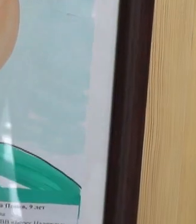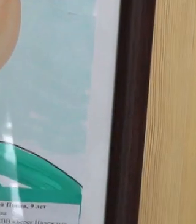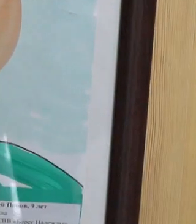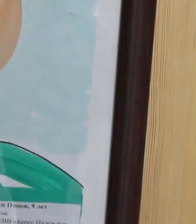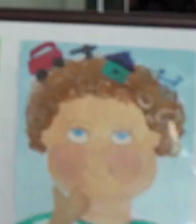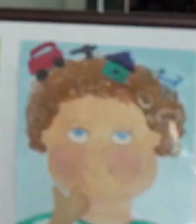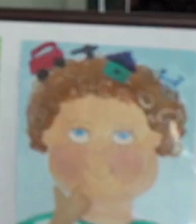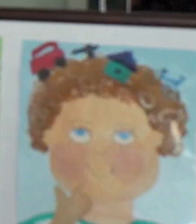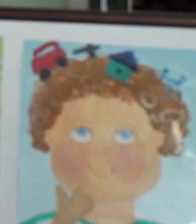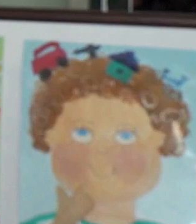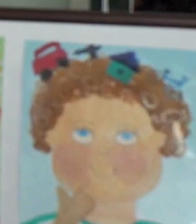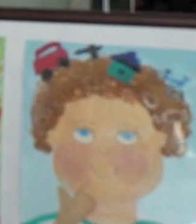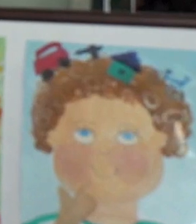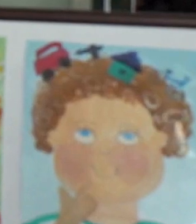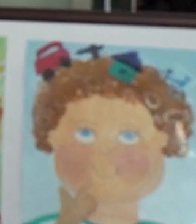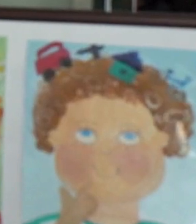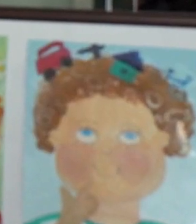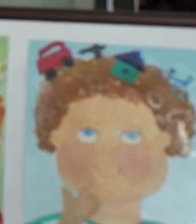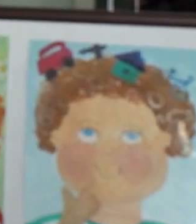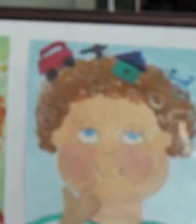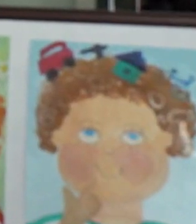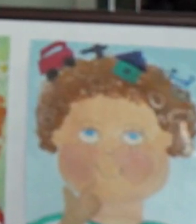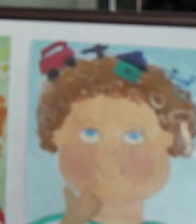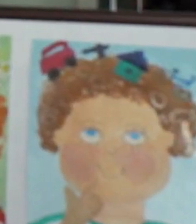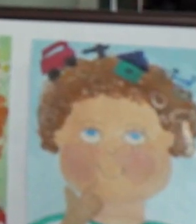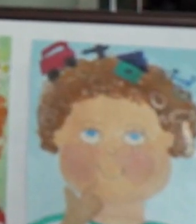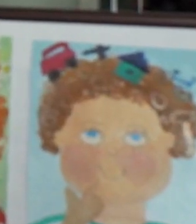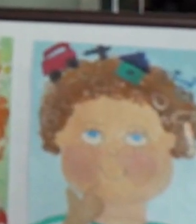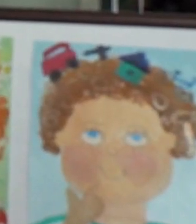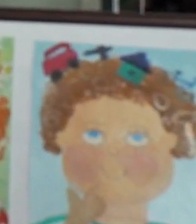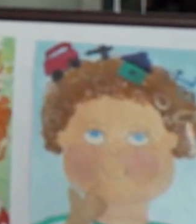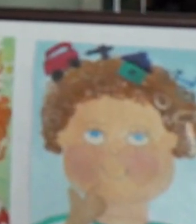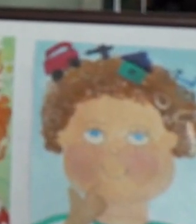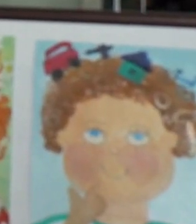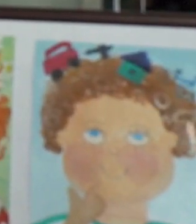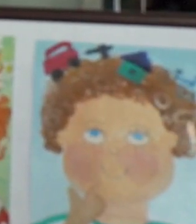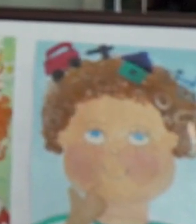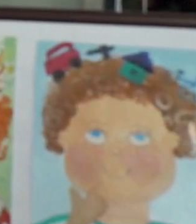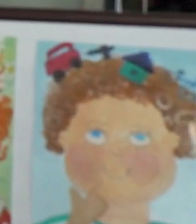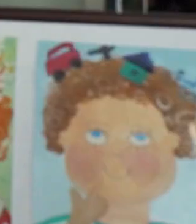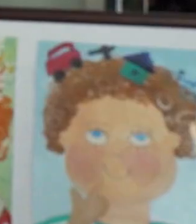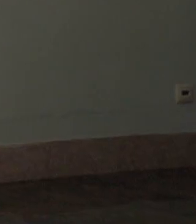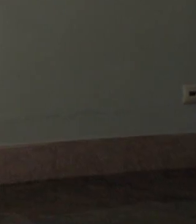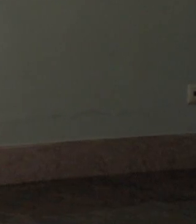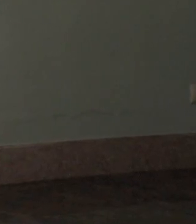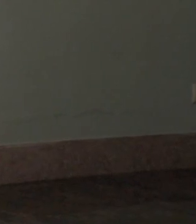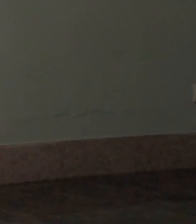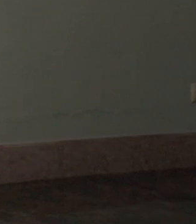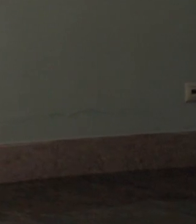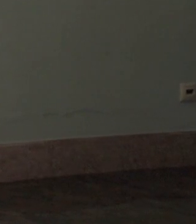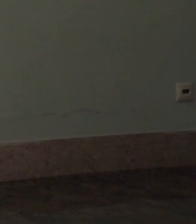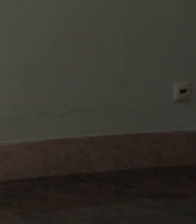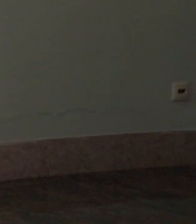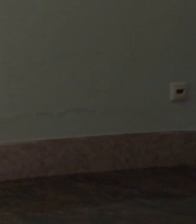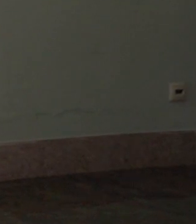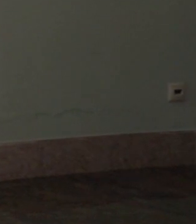конечно же профориентация детей-сирот и конечно же выявление у них творческих способностей для посетителей